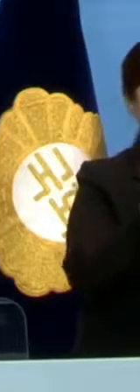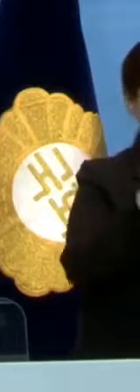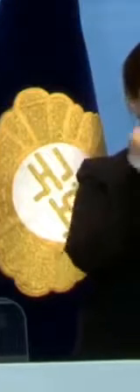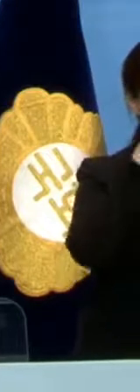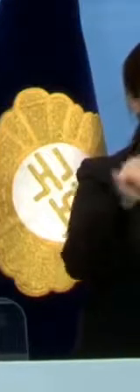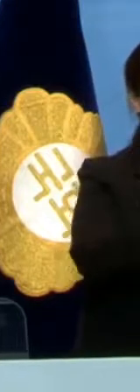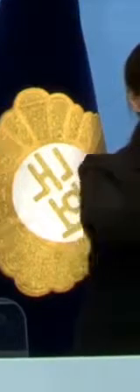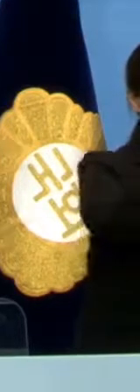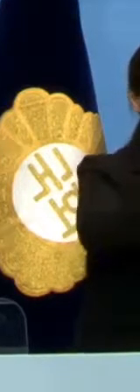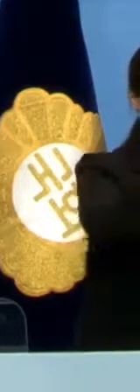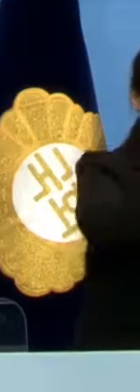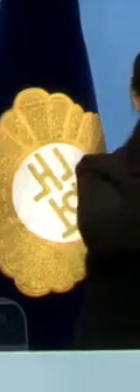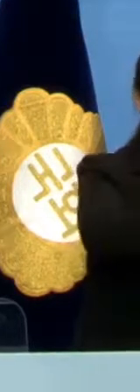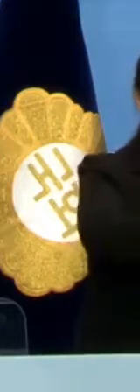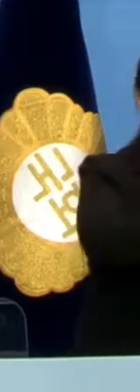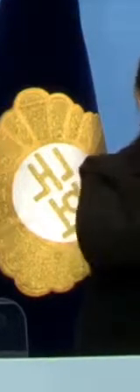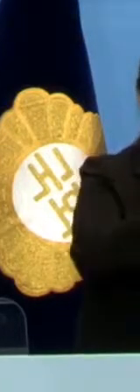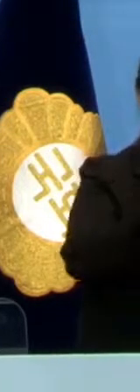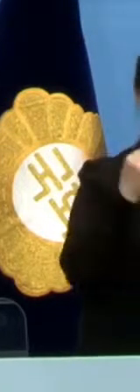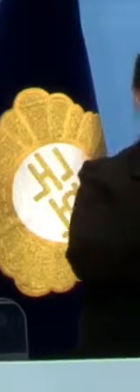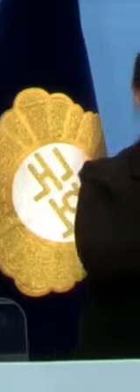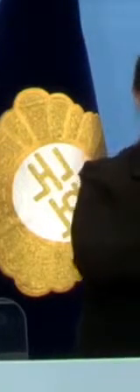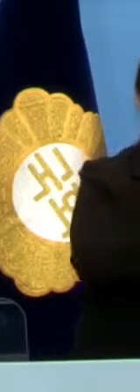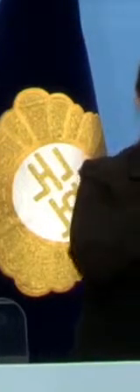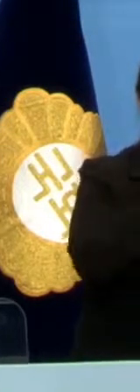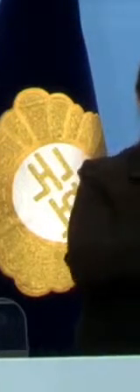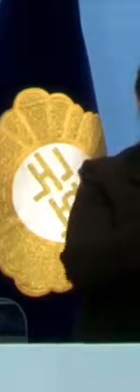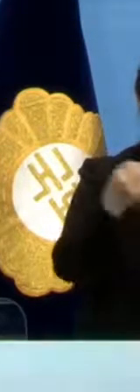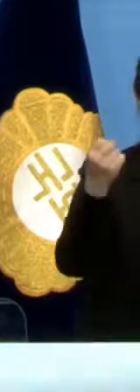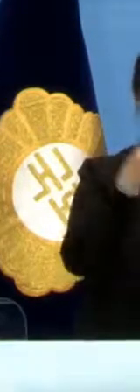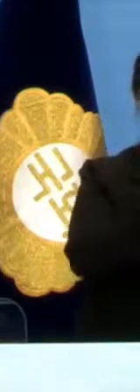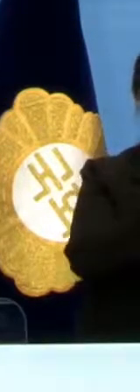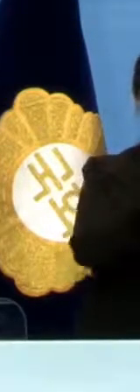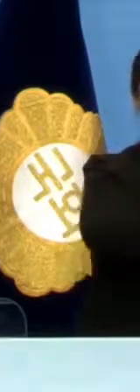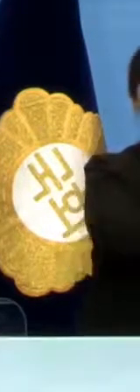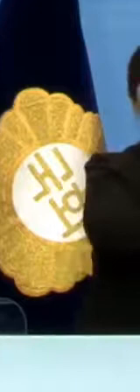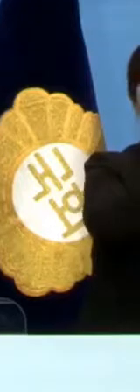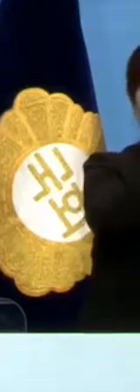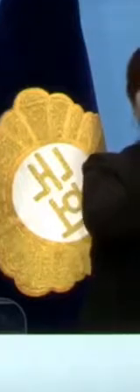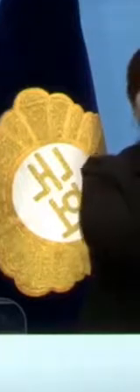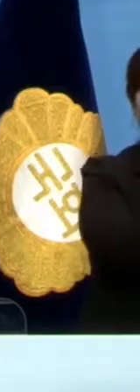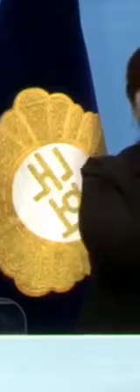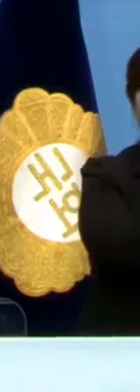신공항 추진에 대한 힘을 좀 불어넣으려고 합니다. 그리고 특별법